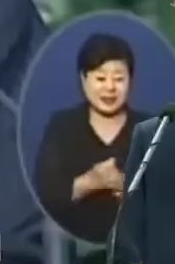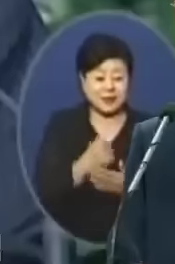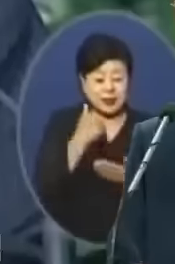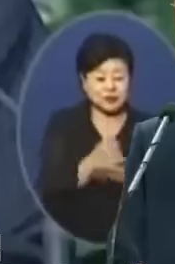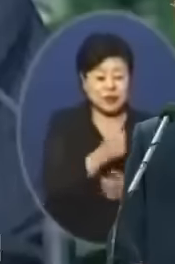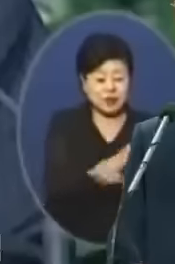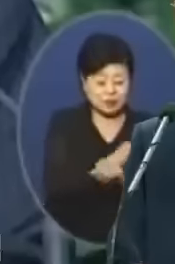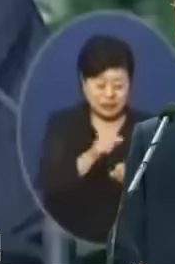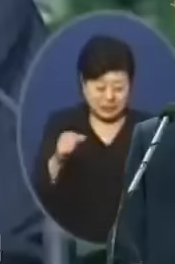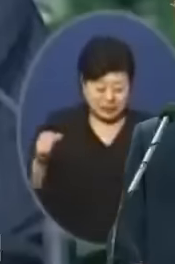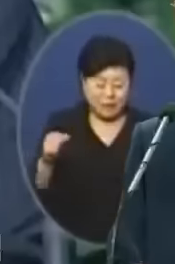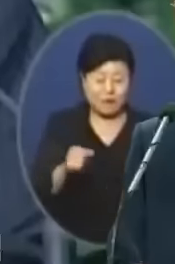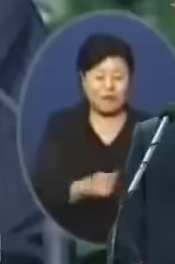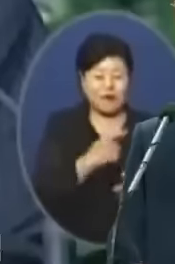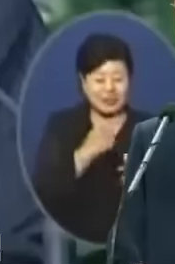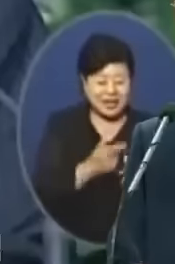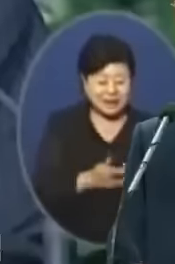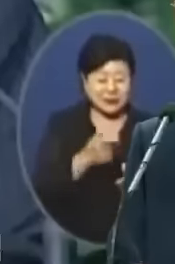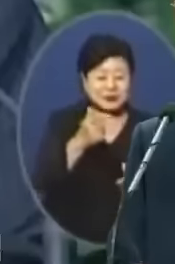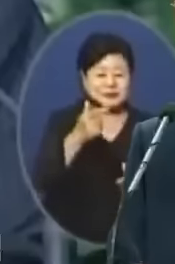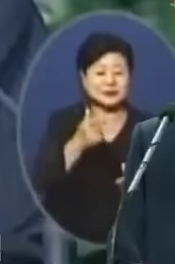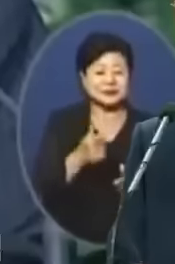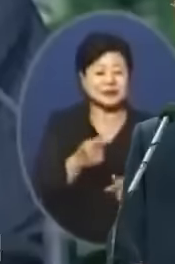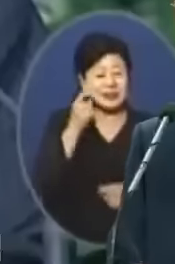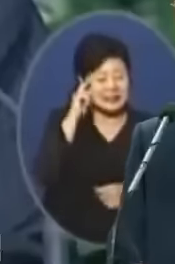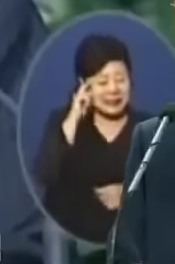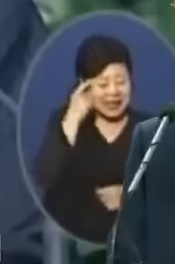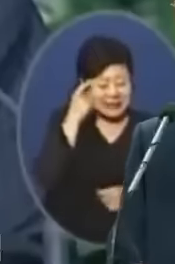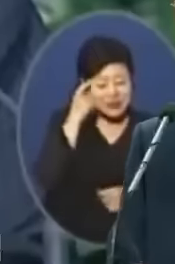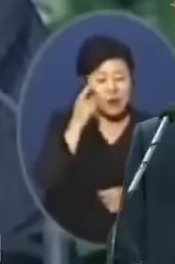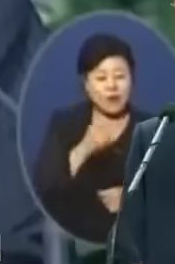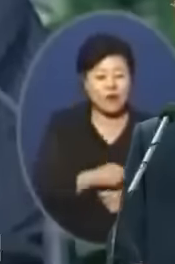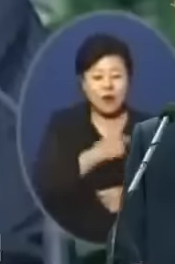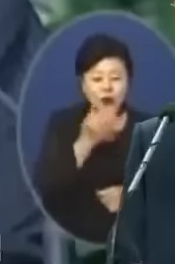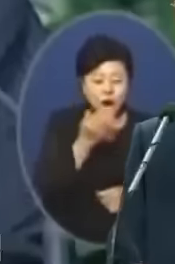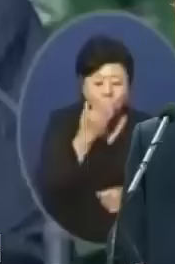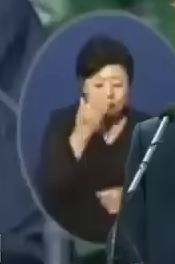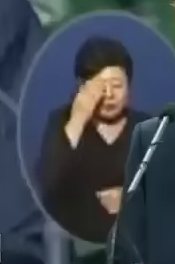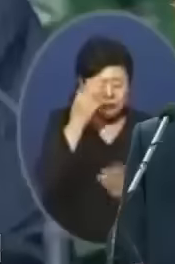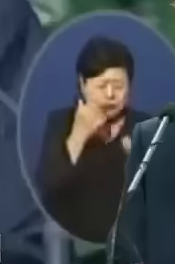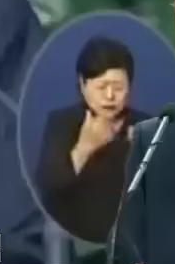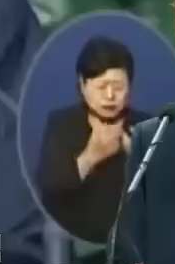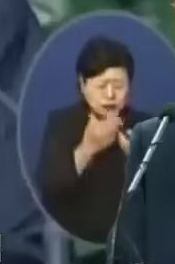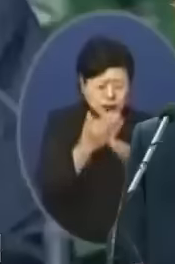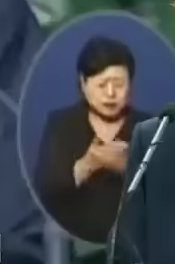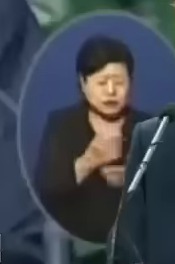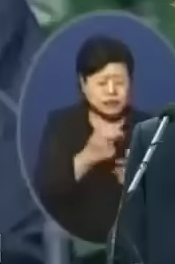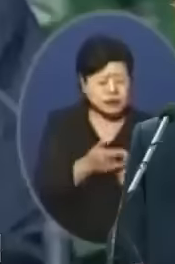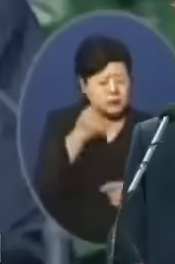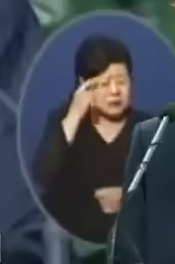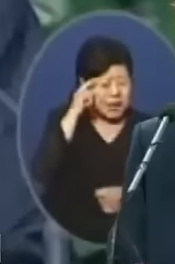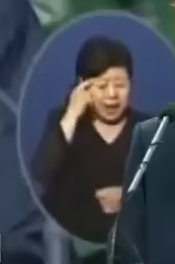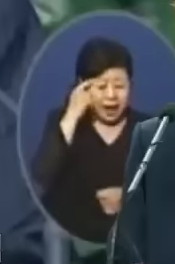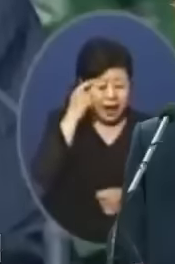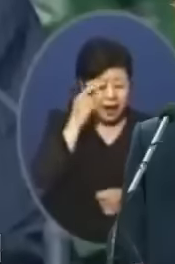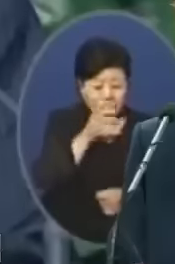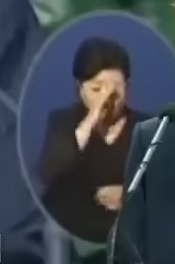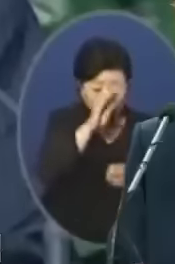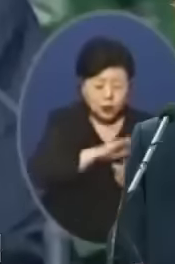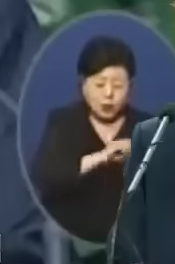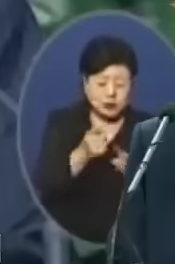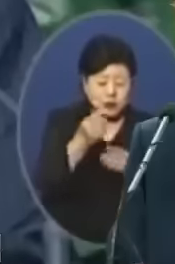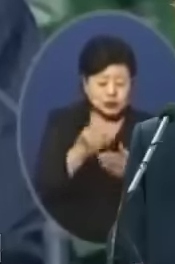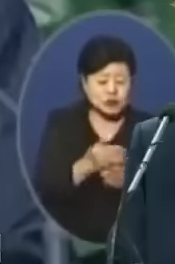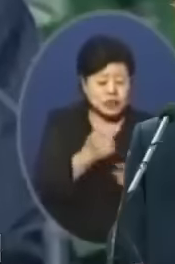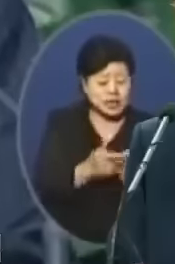죄를 용서하신 예수님을 생각하고 거룩함과 성령 충만을 주신 예수님을 생각하고 병을 치료하여